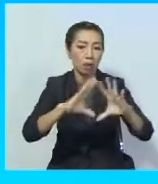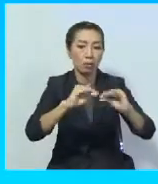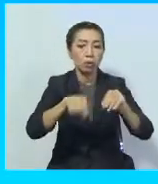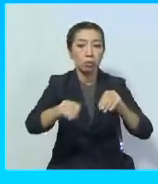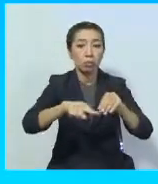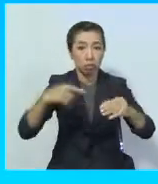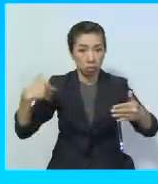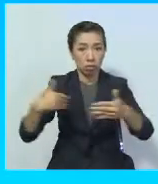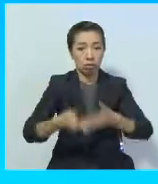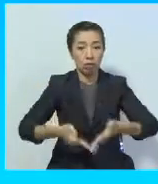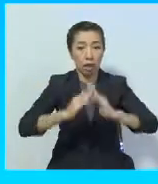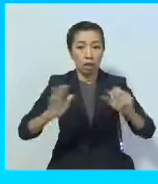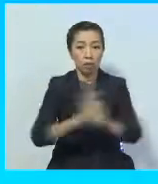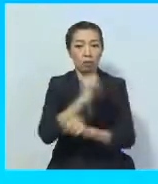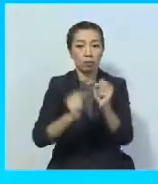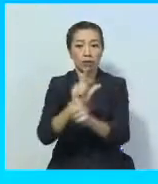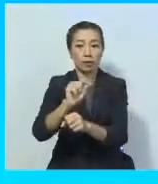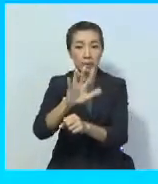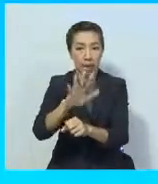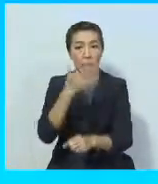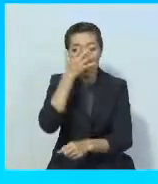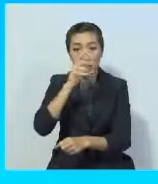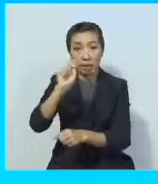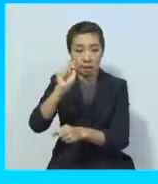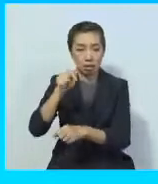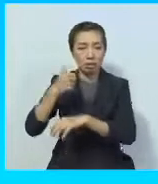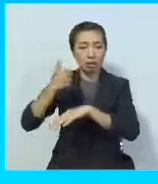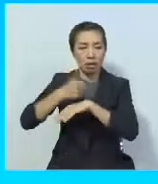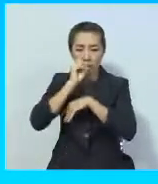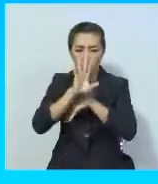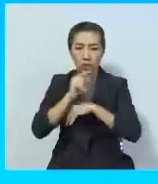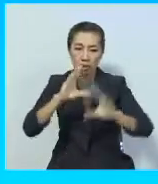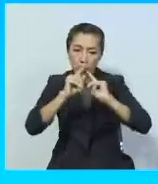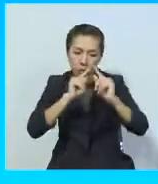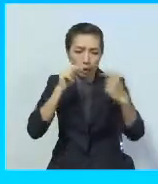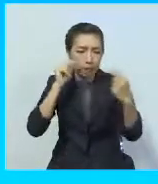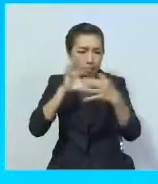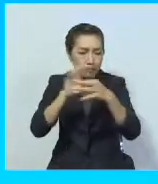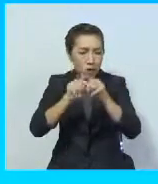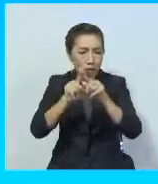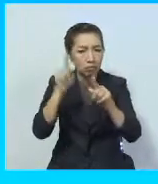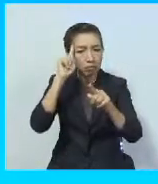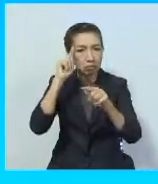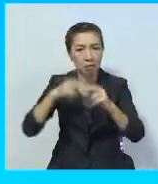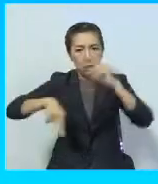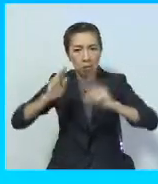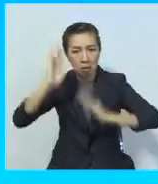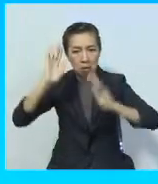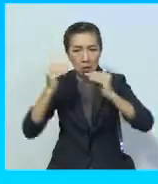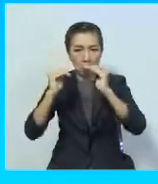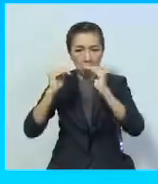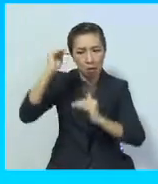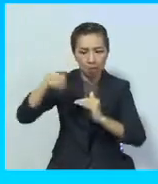อบการก่อตั้ง25ปีซึ่งนายอภิสิทธิ์บอกว่าที่ประชุมได้หารือถึงประเด็นการต่อสู้กับความไม่เป็นประชาธิปไต